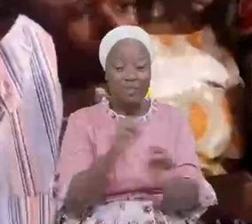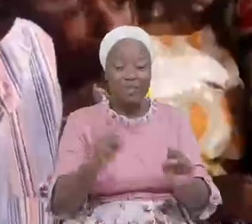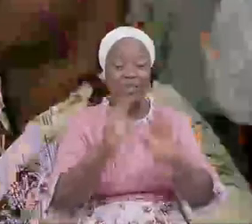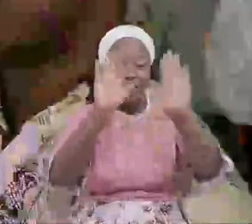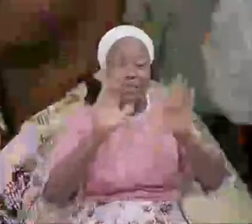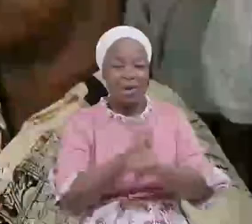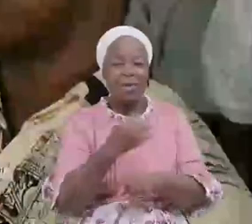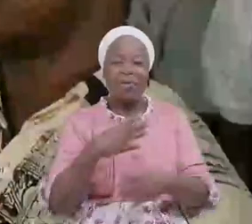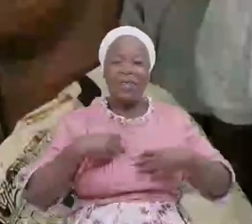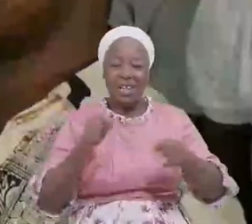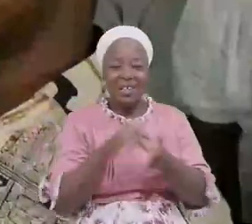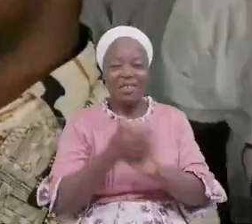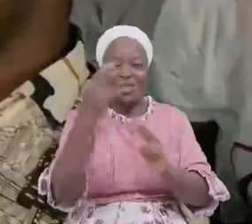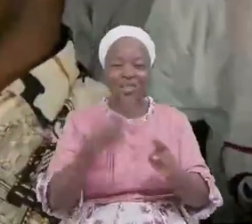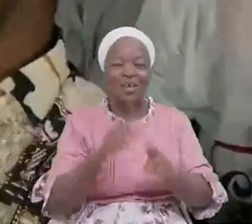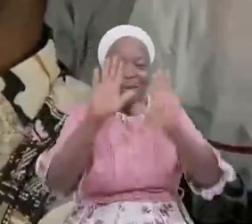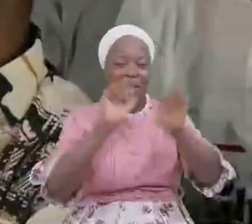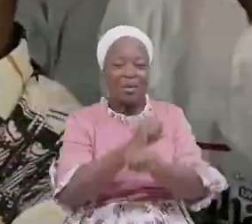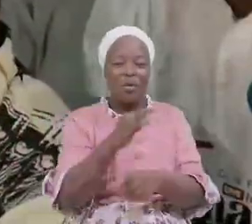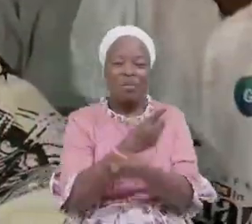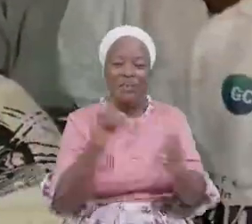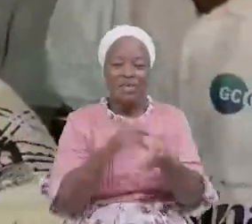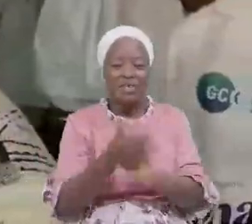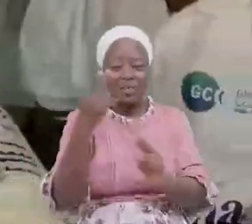guérison. Miracle de délivrance.